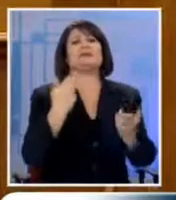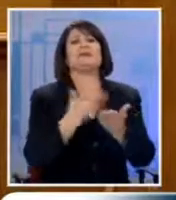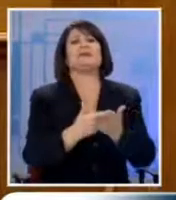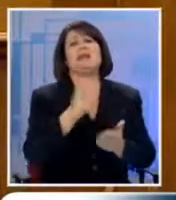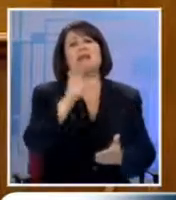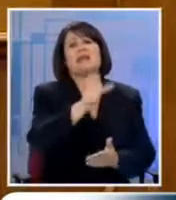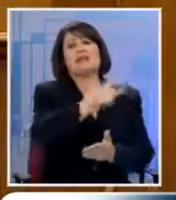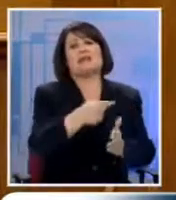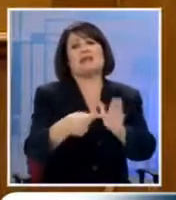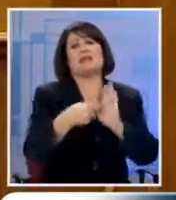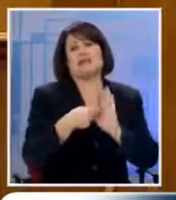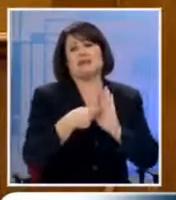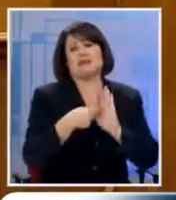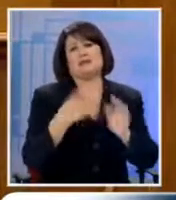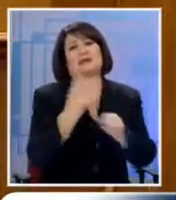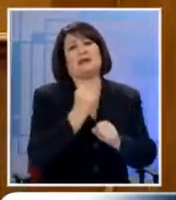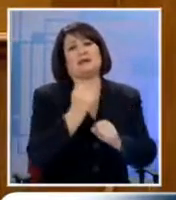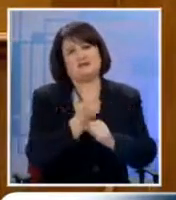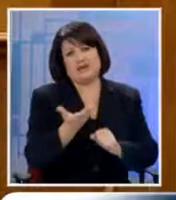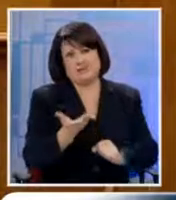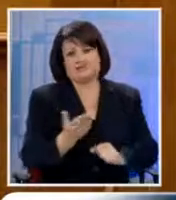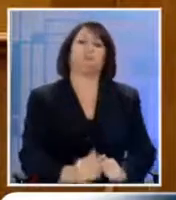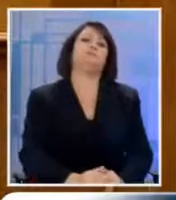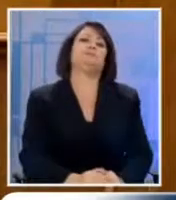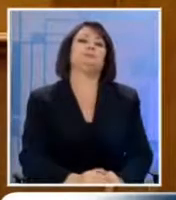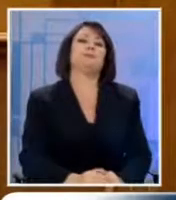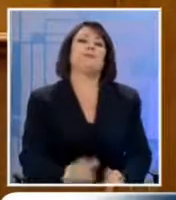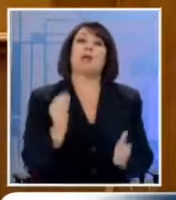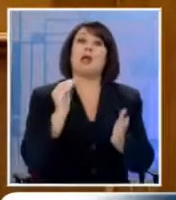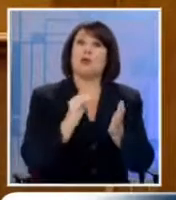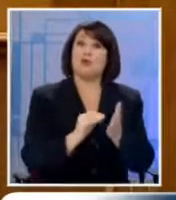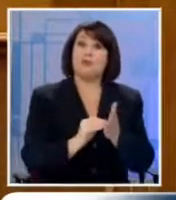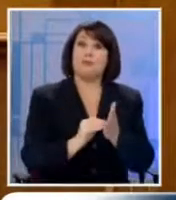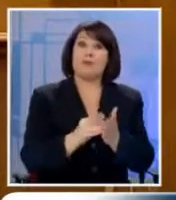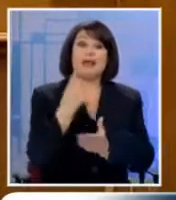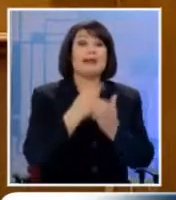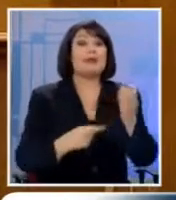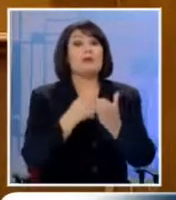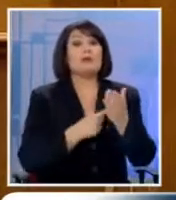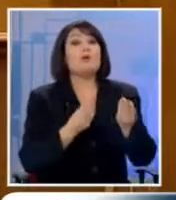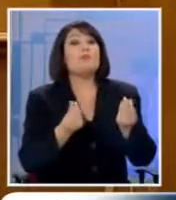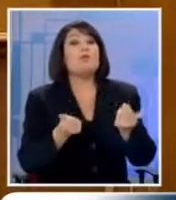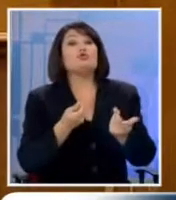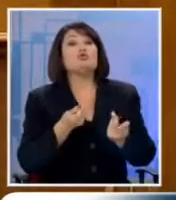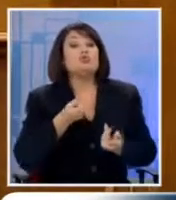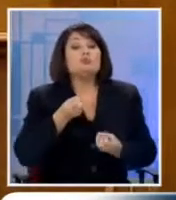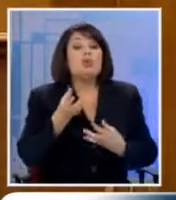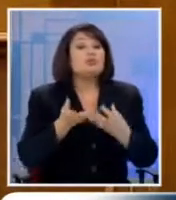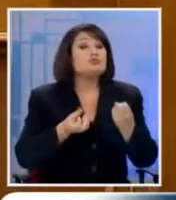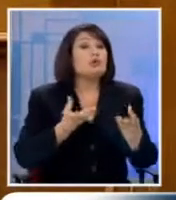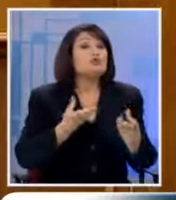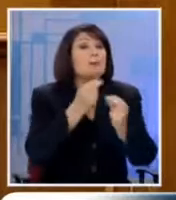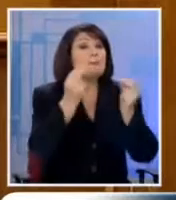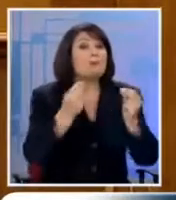οι ίδιοι παρουσιάζετε για το success story στον τουρισμό. Τέλος, συνεχίζουν και μας λείπουν τα εργαλεία μέτρησης των πραγματικών επιπτώσεων του